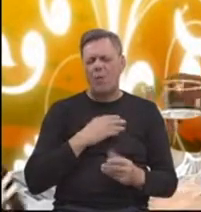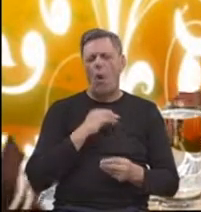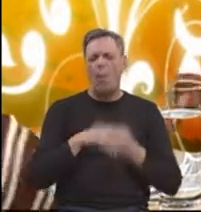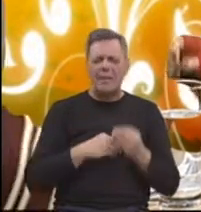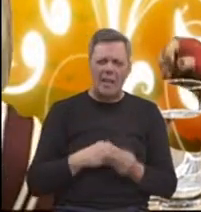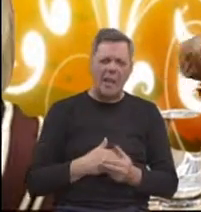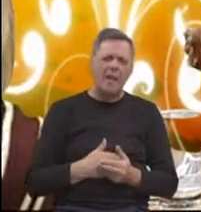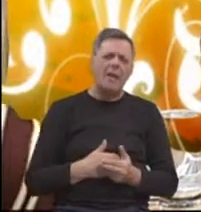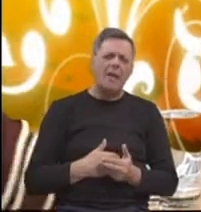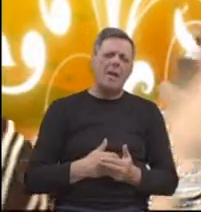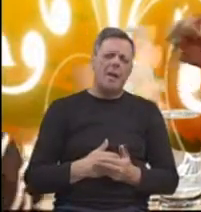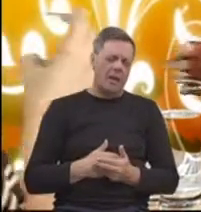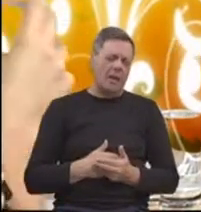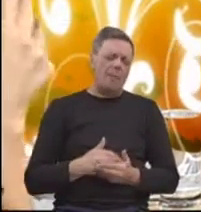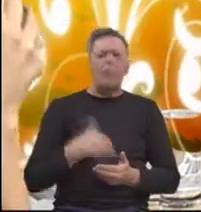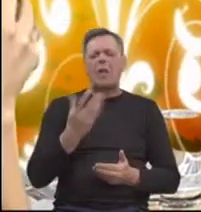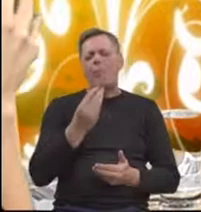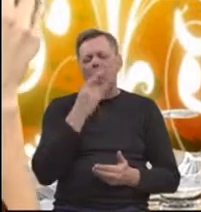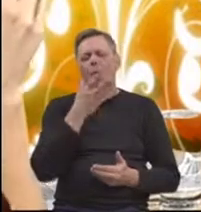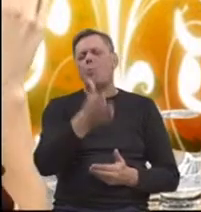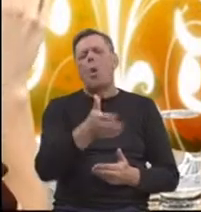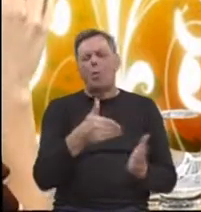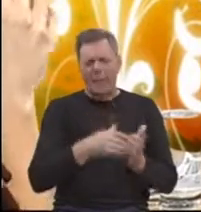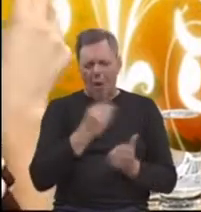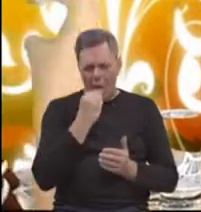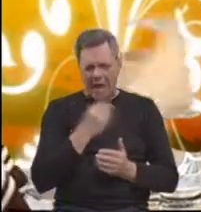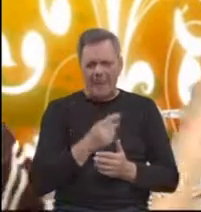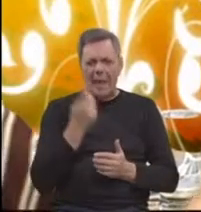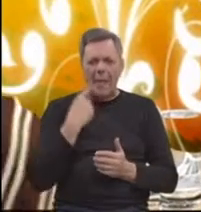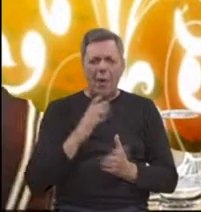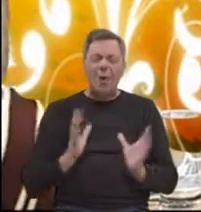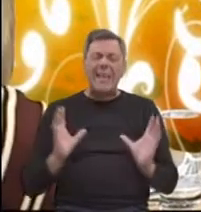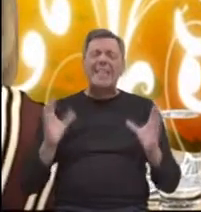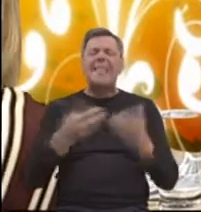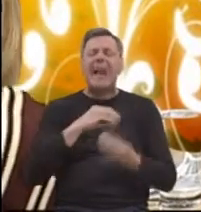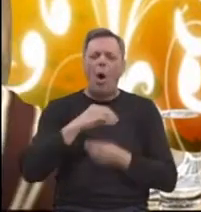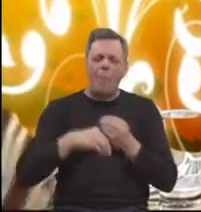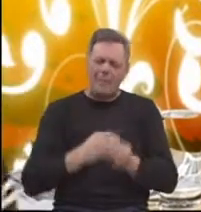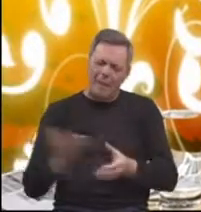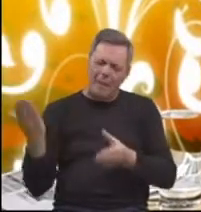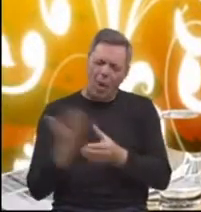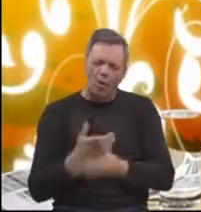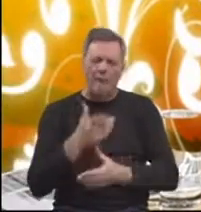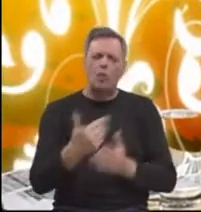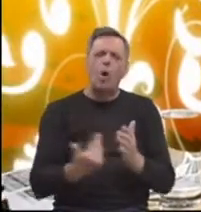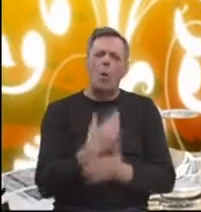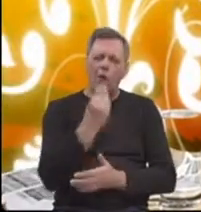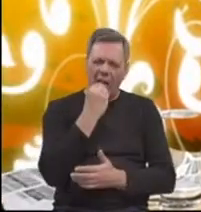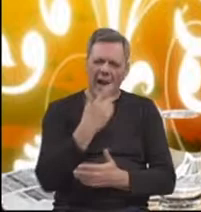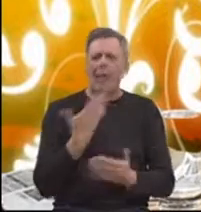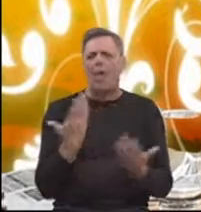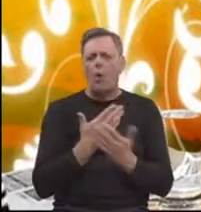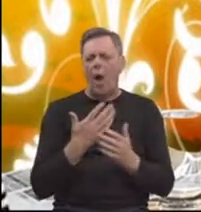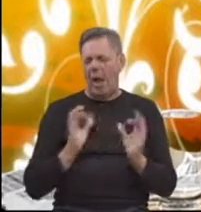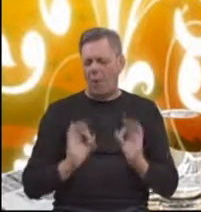pa mu stave stolić, pa mu dadnu hranu koju bi ono trebalo jesti. Nego se cijela obitelj prilagođava toj novoj hrani koja je